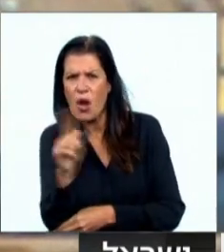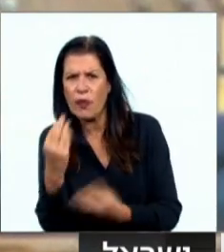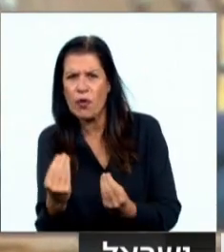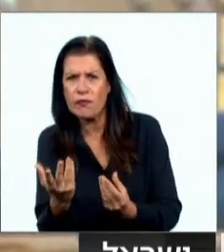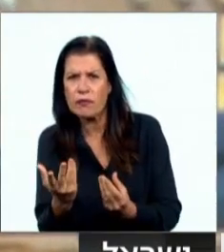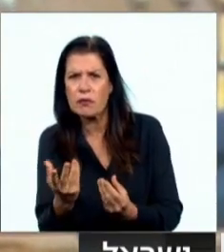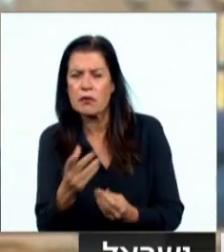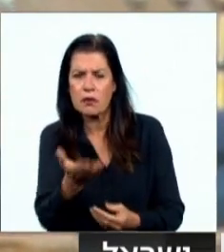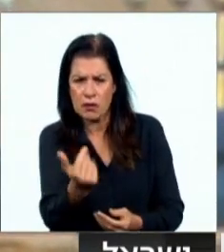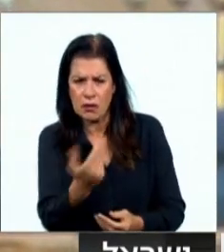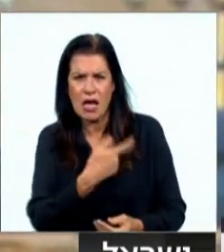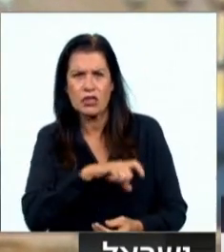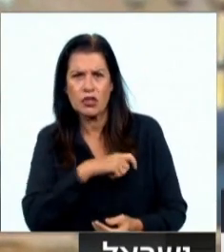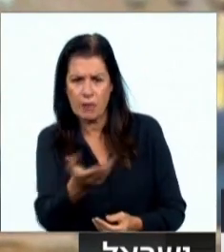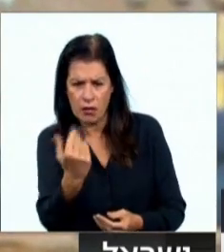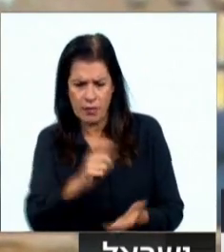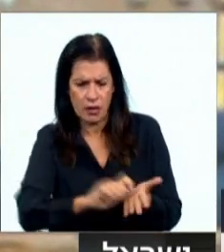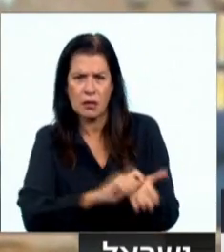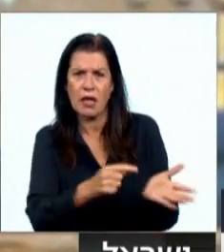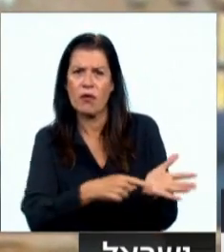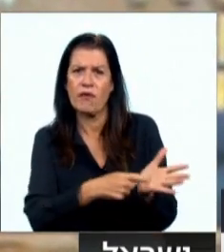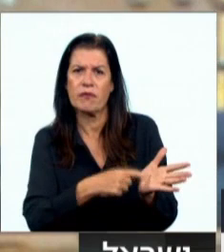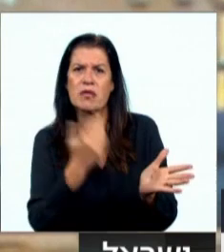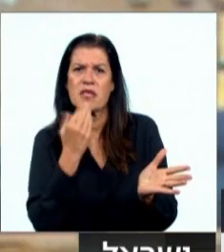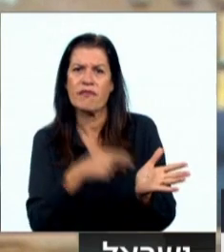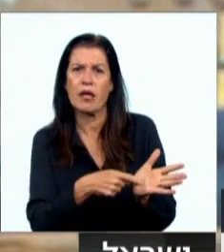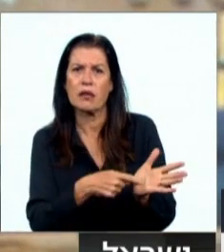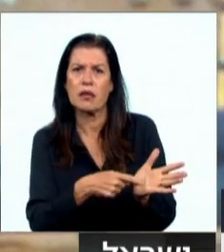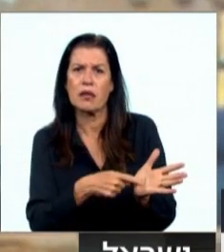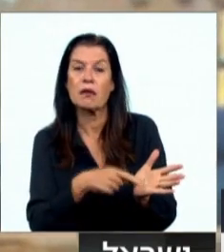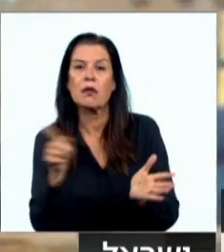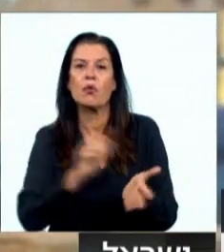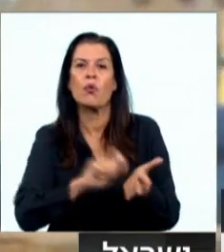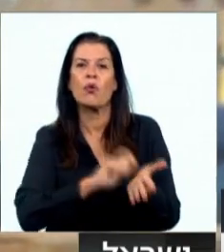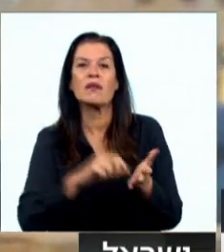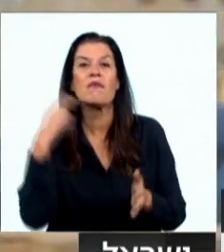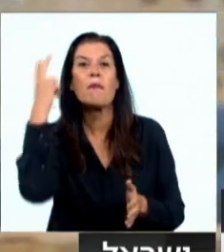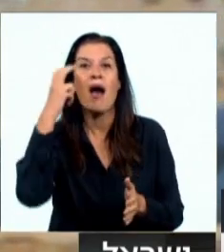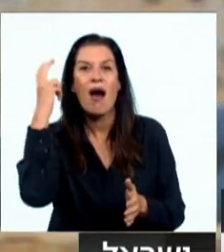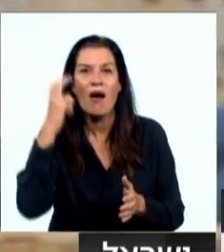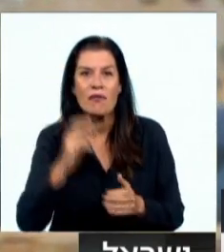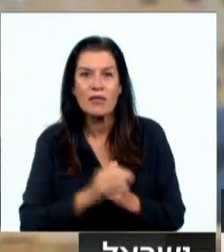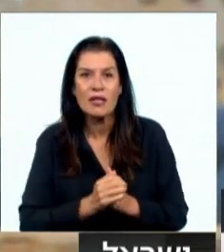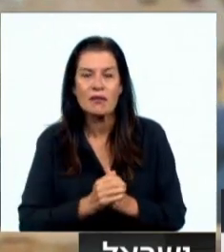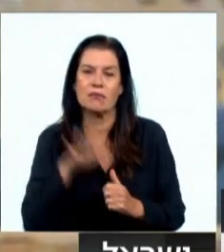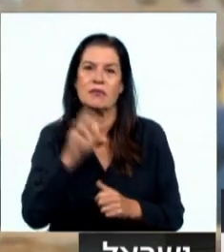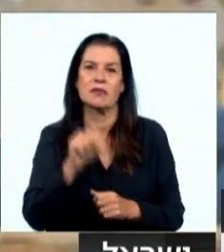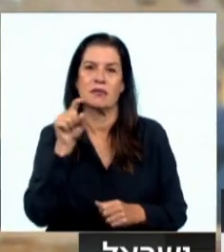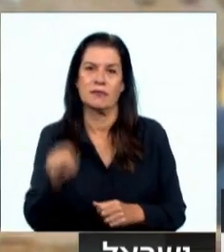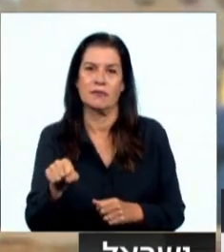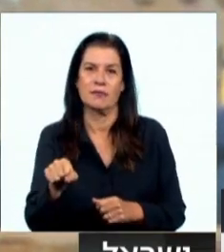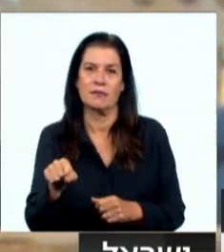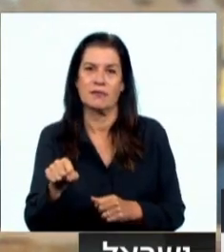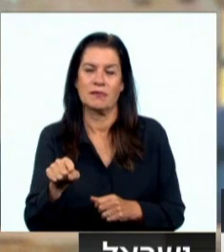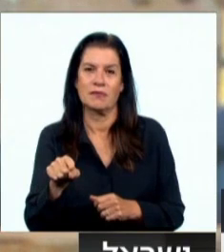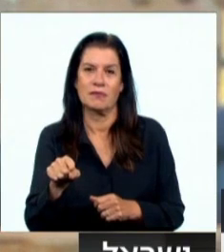משהו, תראה שאתה יודע לכתוב עברית, הוא כותב בערבית, לוקחים אותו. ובאירוע הזה אפשר להגיד שהוא הציל אולי שני